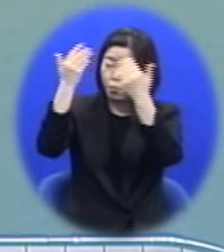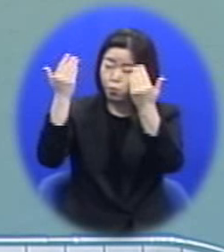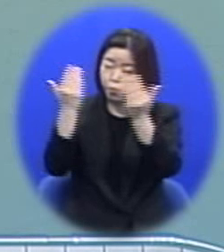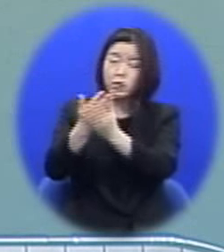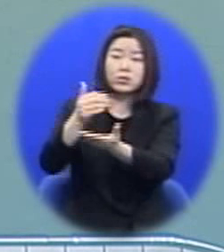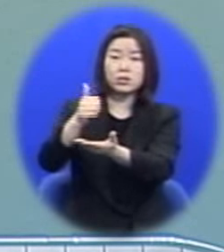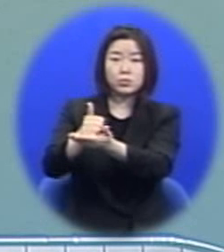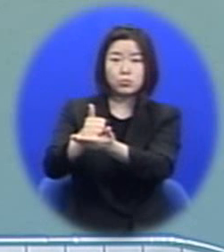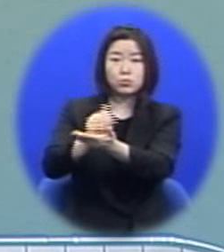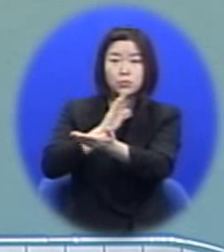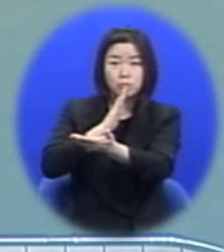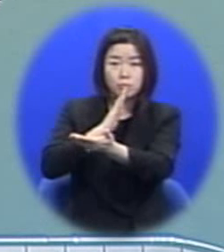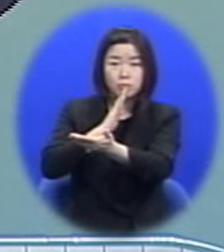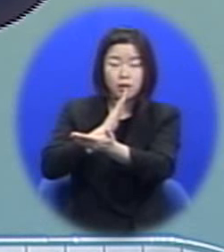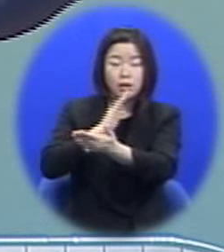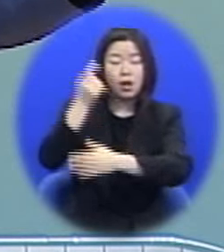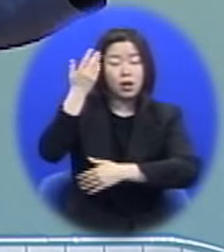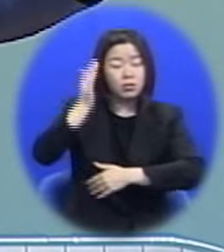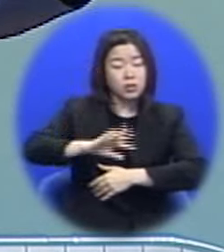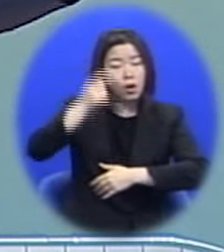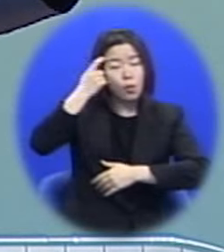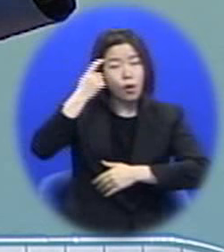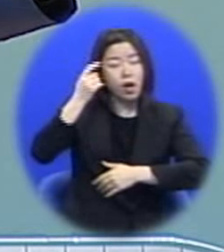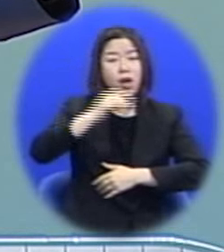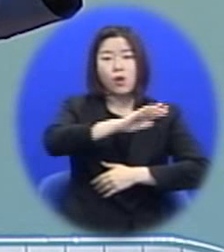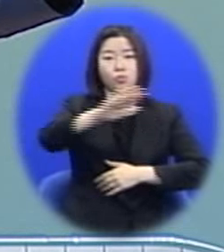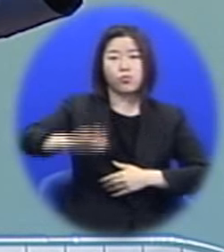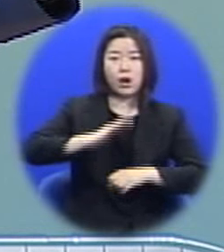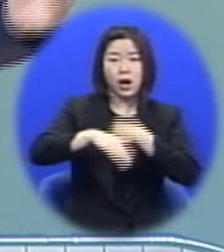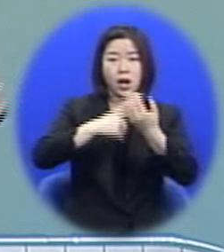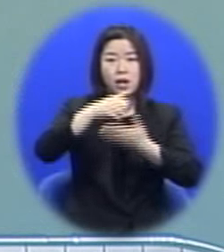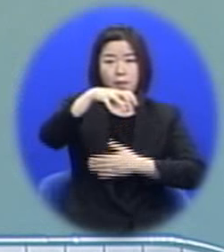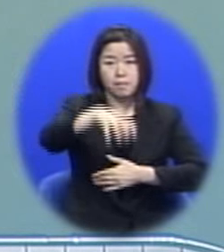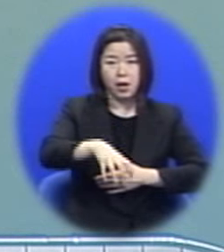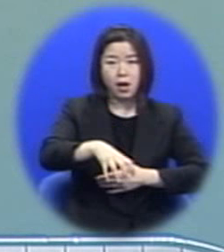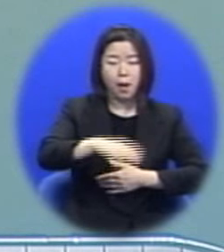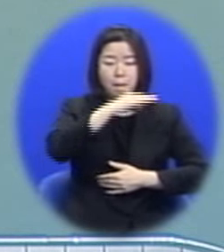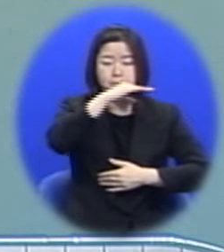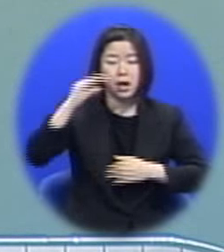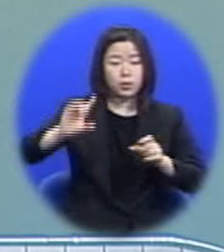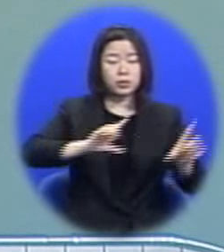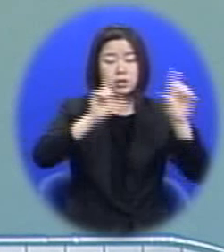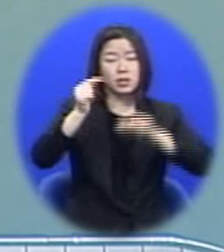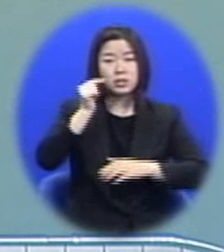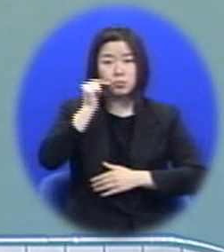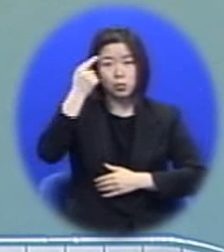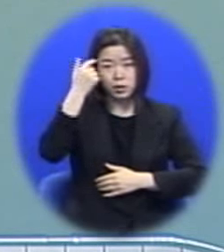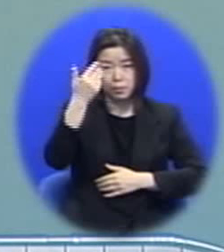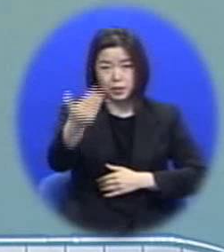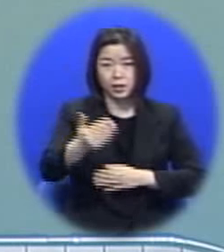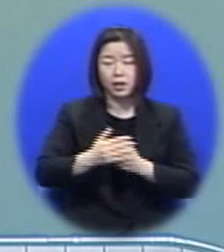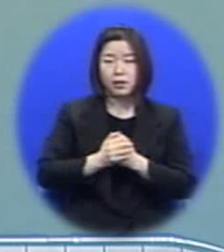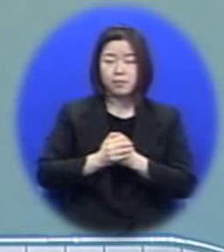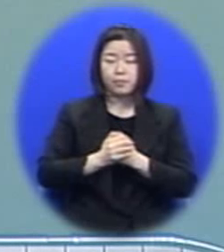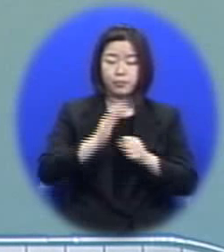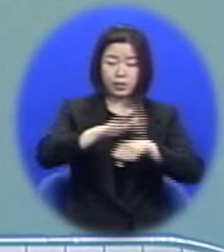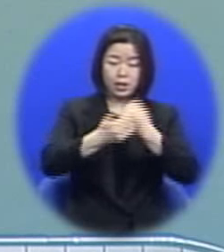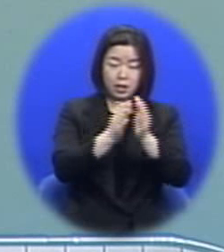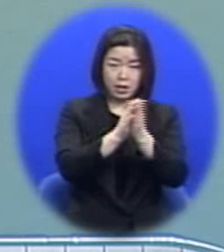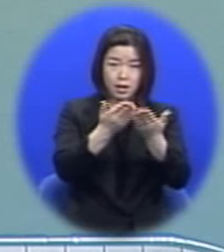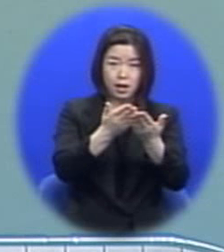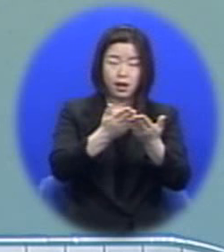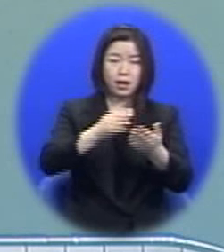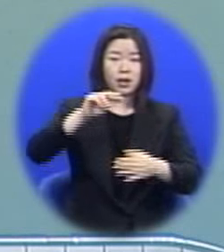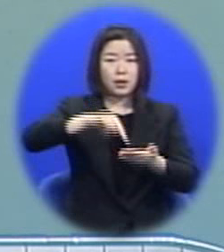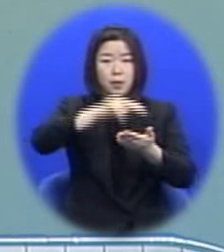분인데 왜 우리는 하나님 앞에 바로 살지 못하는 겁니까? 여러분 성경에 탕자의 이야기가